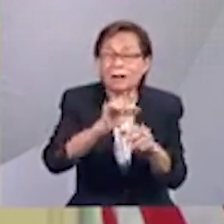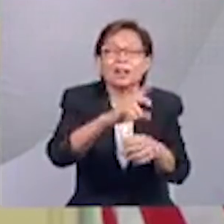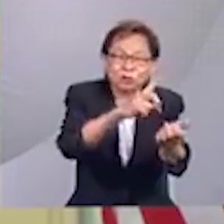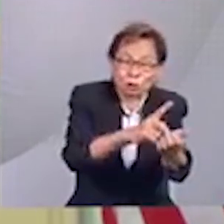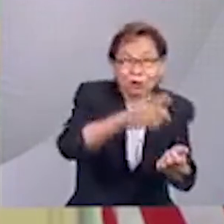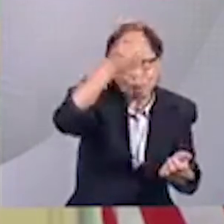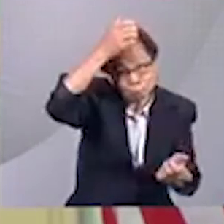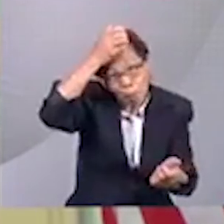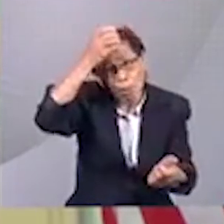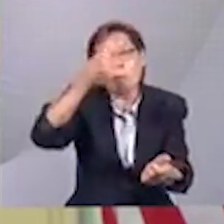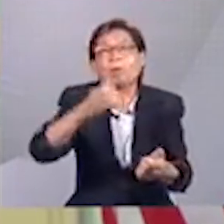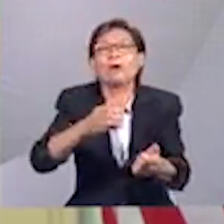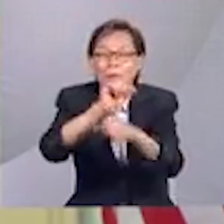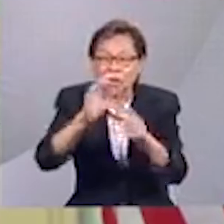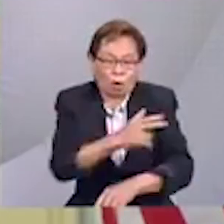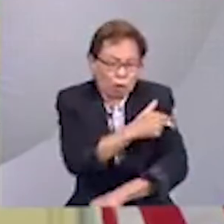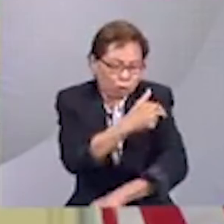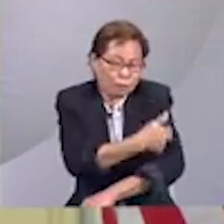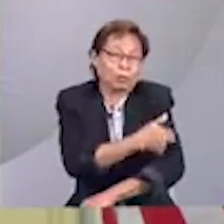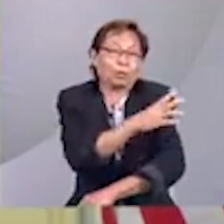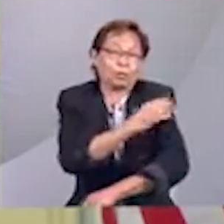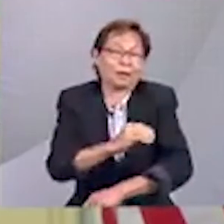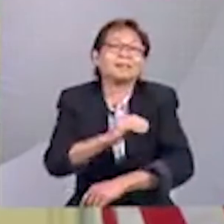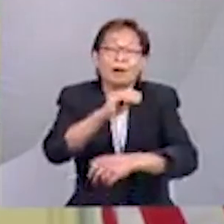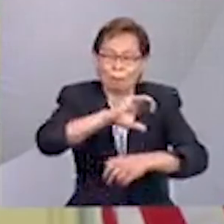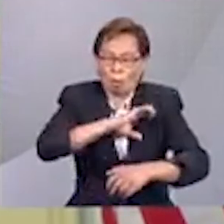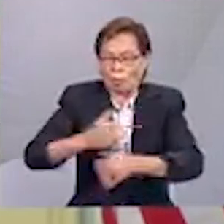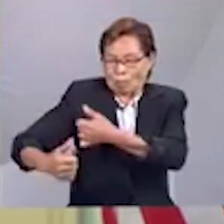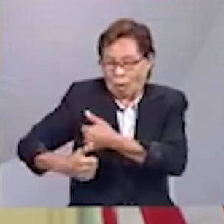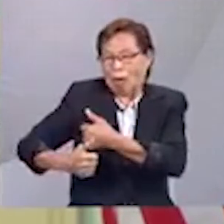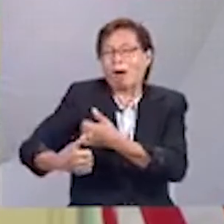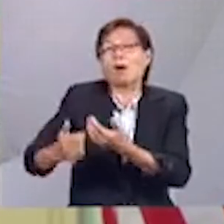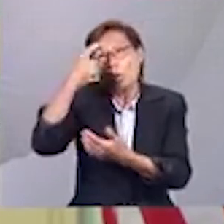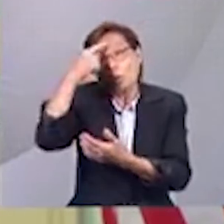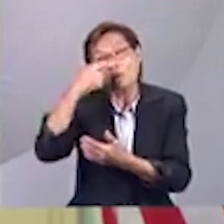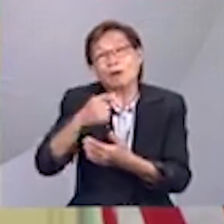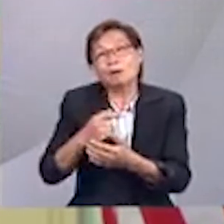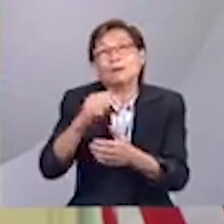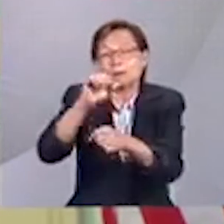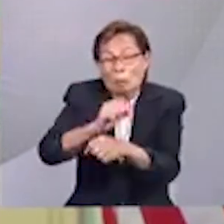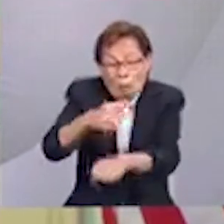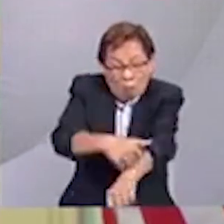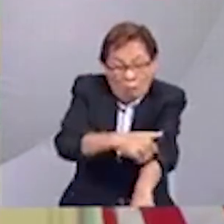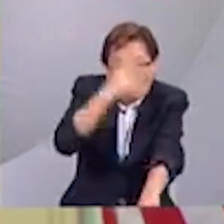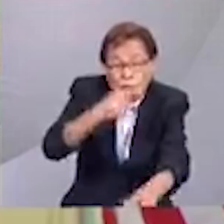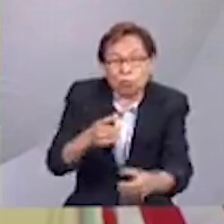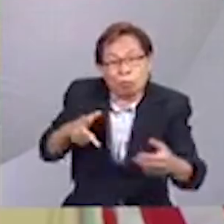serta pematuhan masyarakat ke atas saranan kerajaan dalam memutuskan rantaian